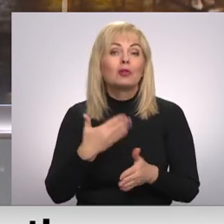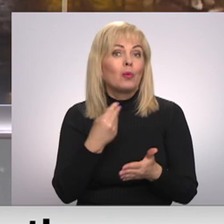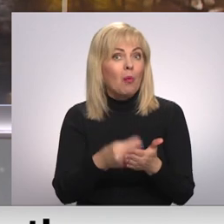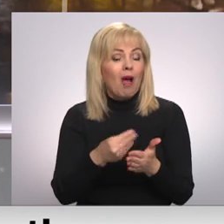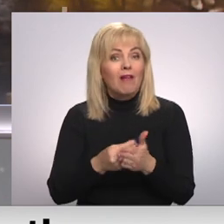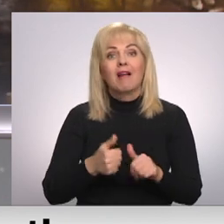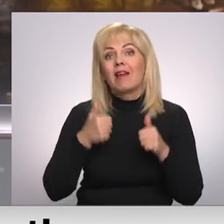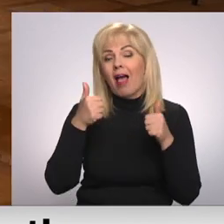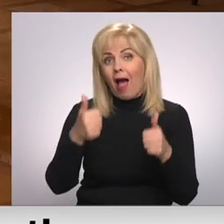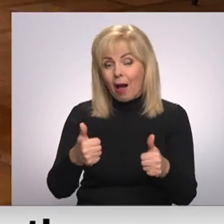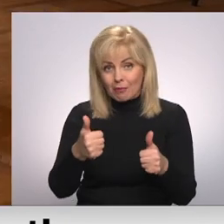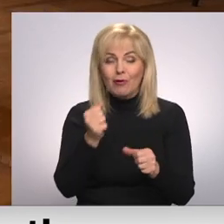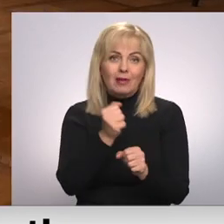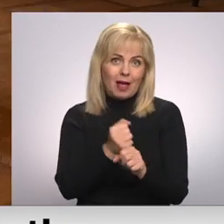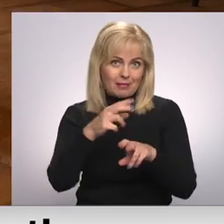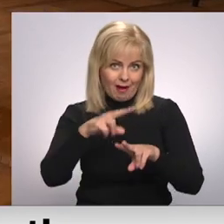vietu.